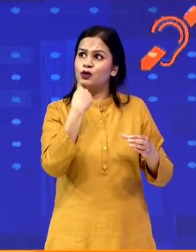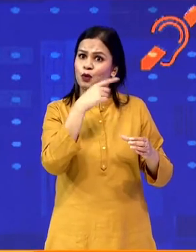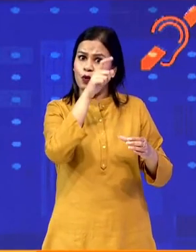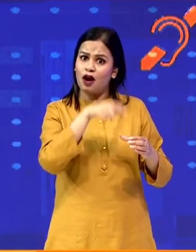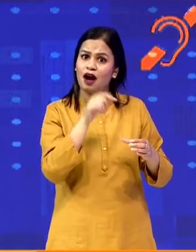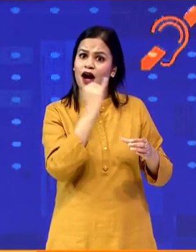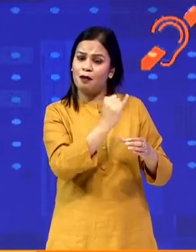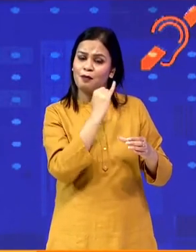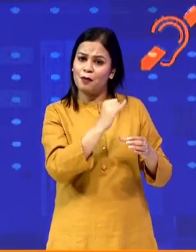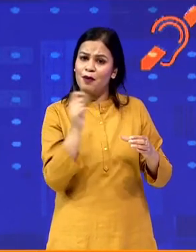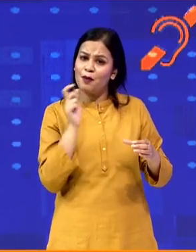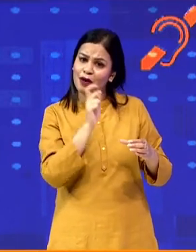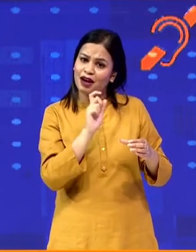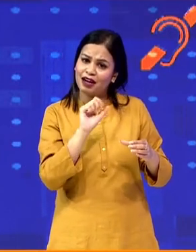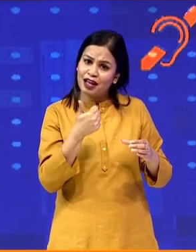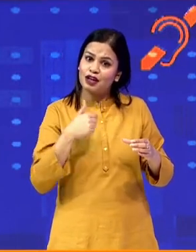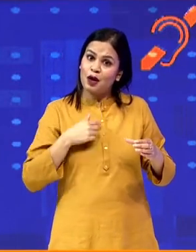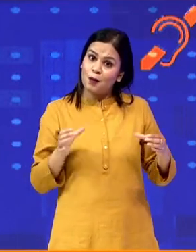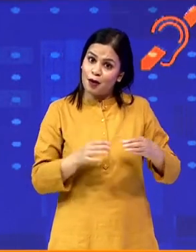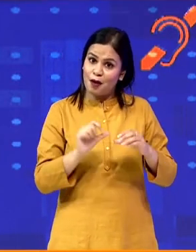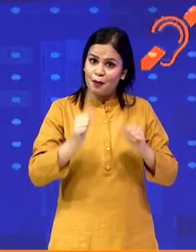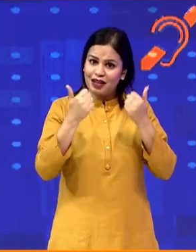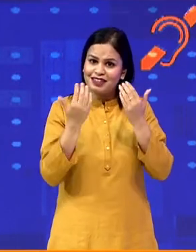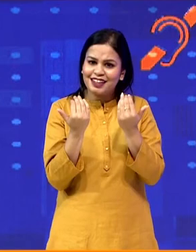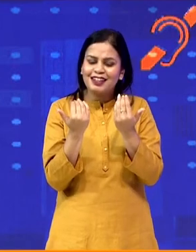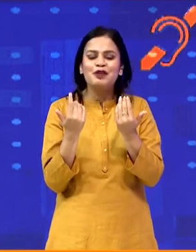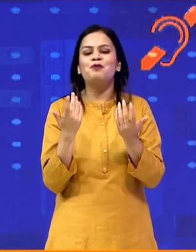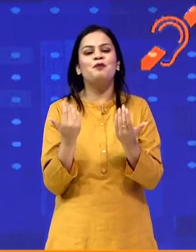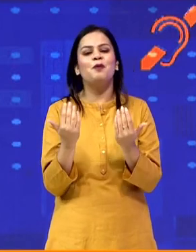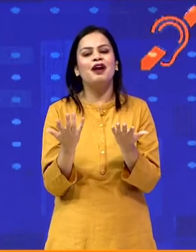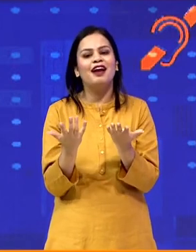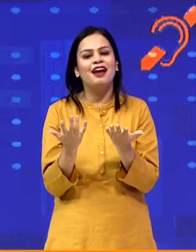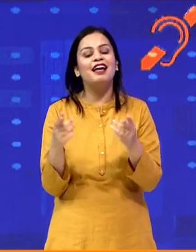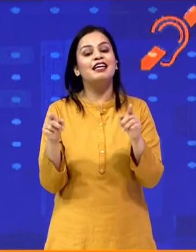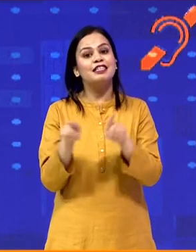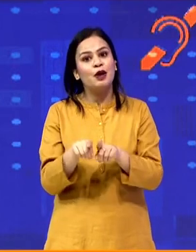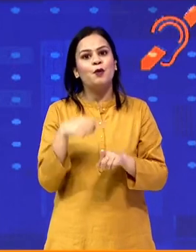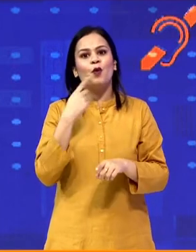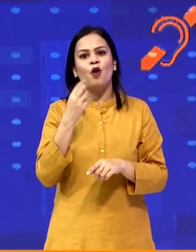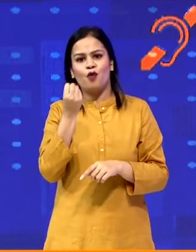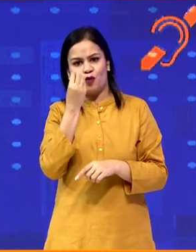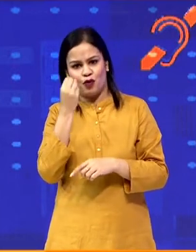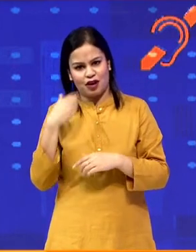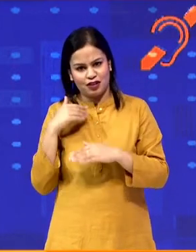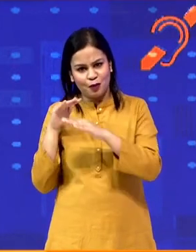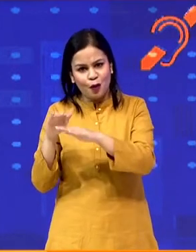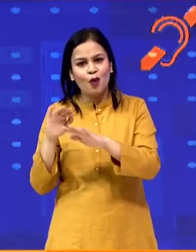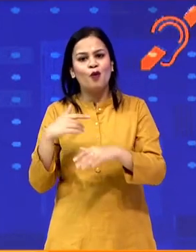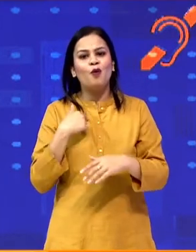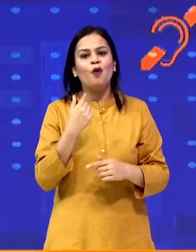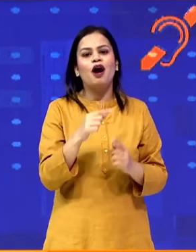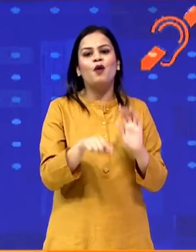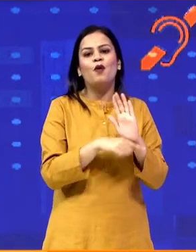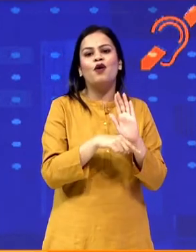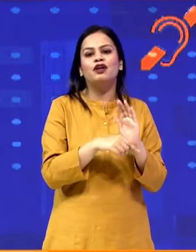करने वाला ऐसे प्रेसिडेंट आदमी का वह बीजेपी की मदद कर रहा है की मैं कर रहा हूं